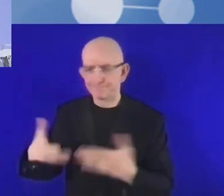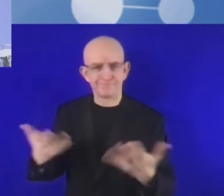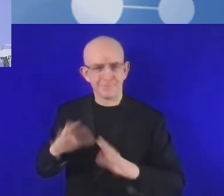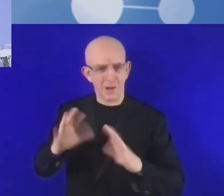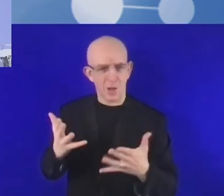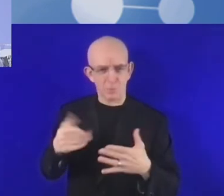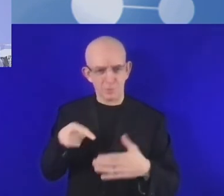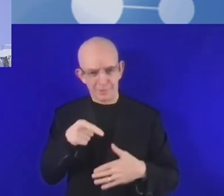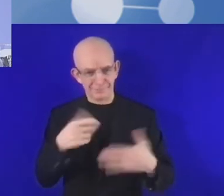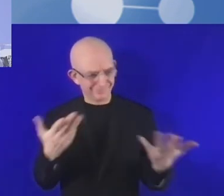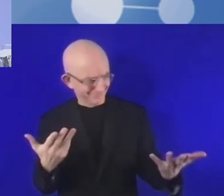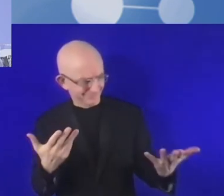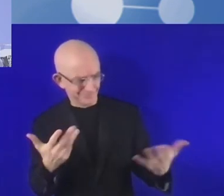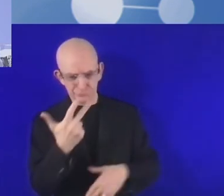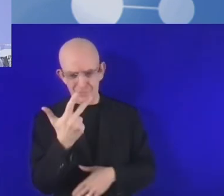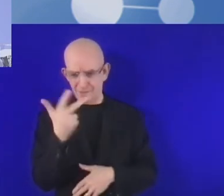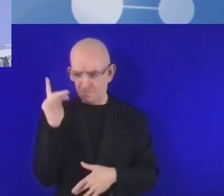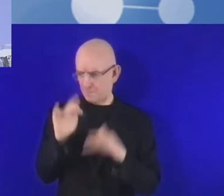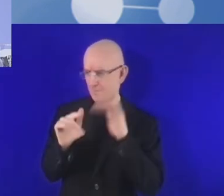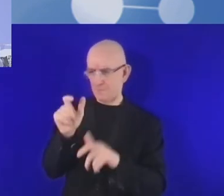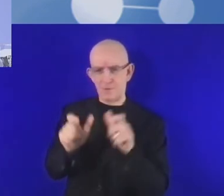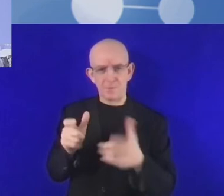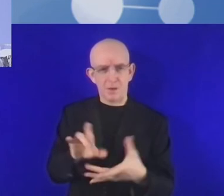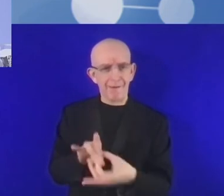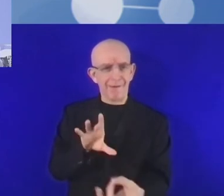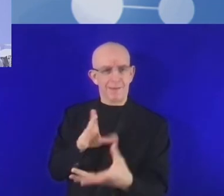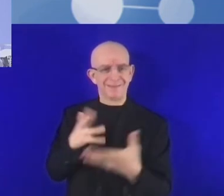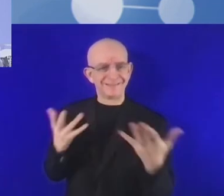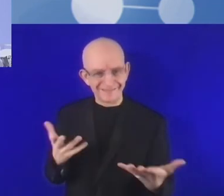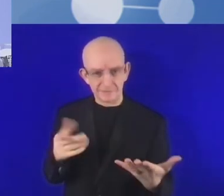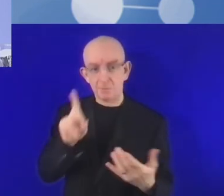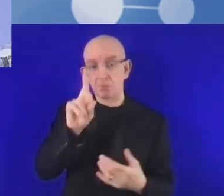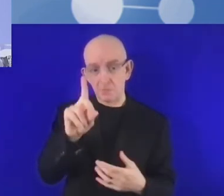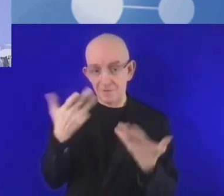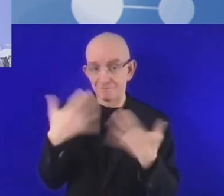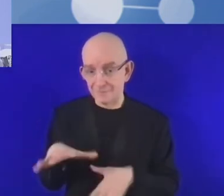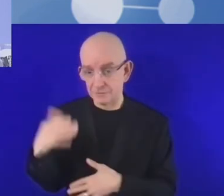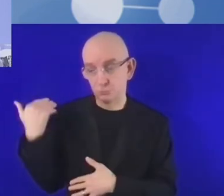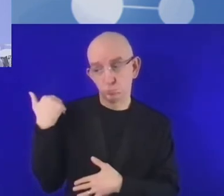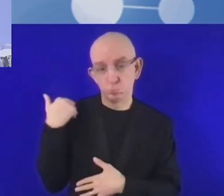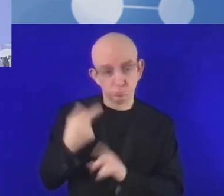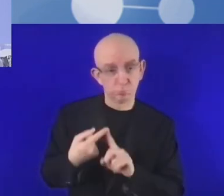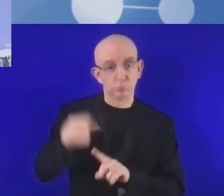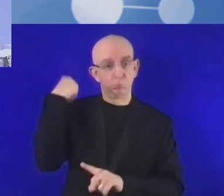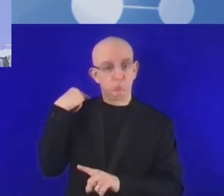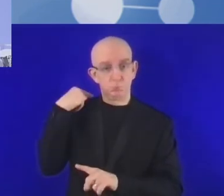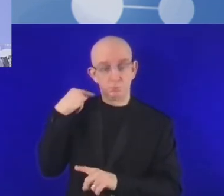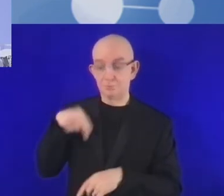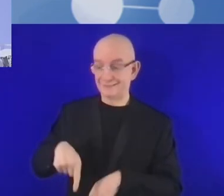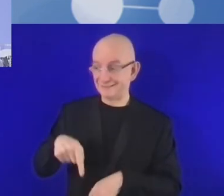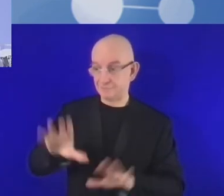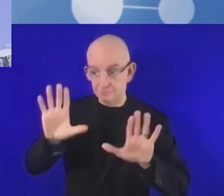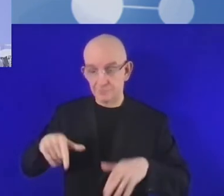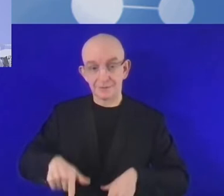许这些人将来会成立公司，同样能够更加勇敢地在网